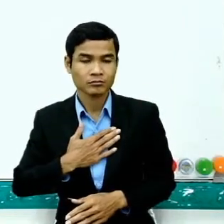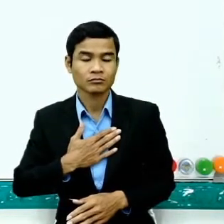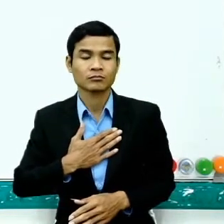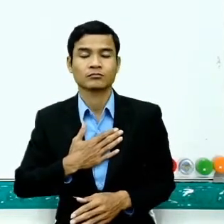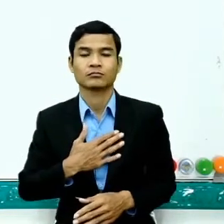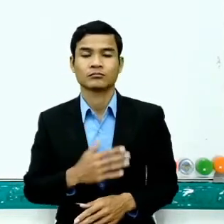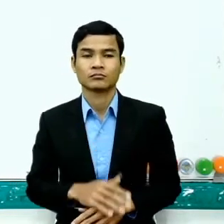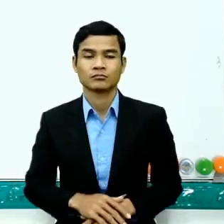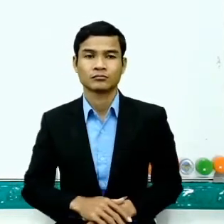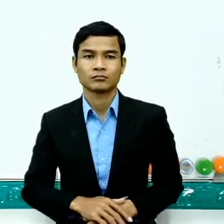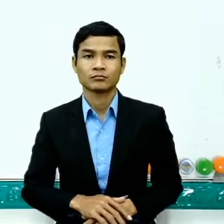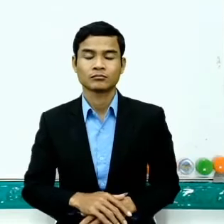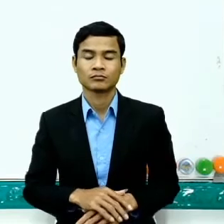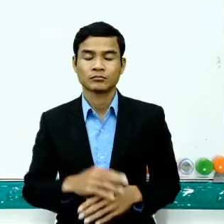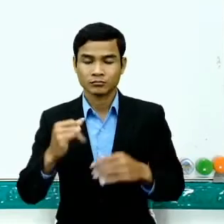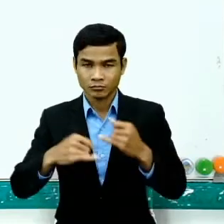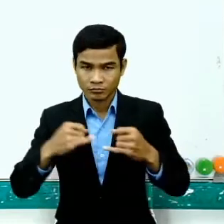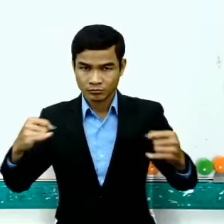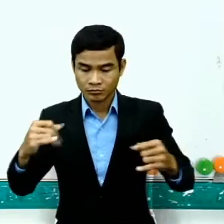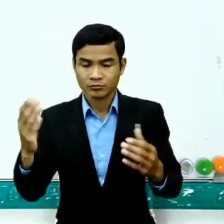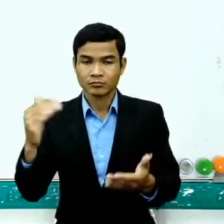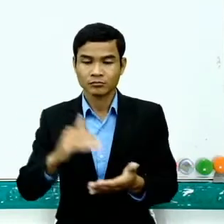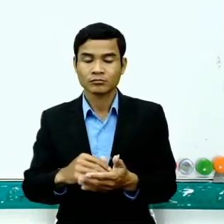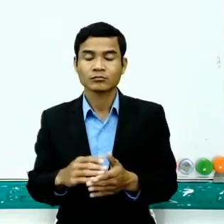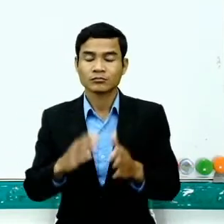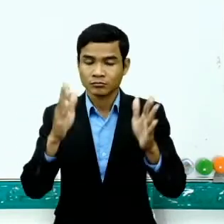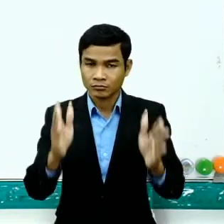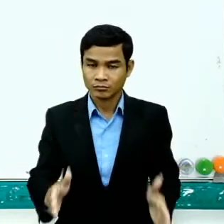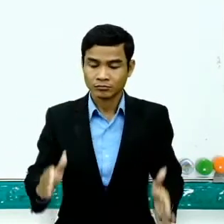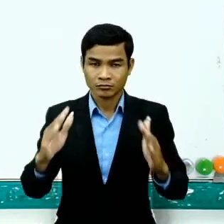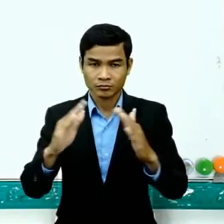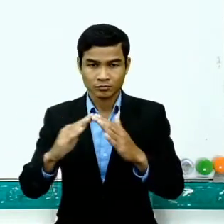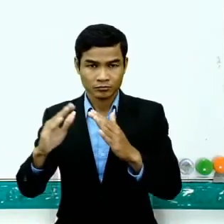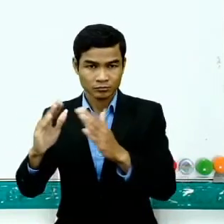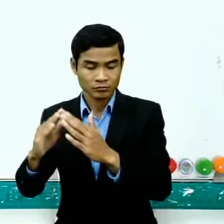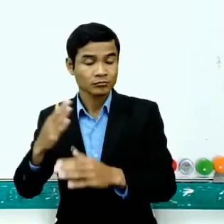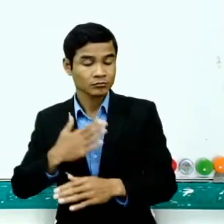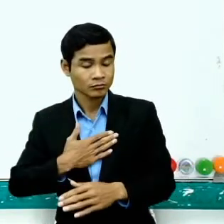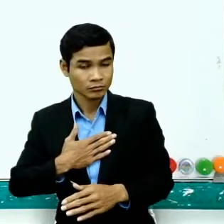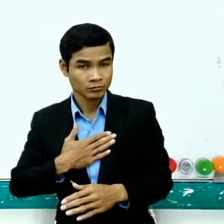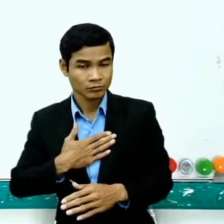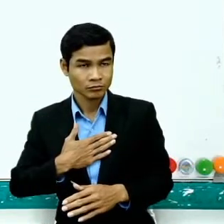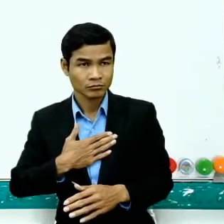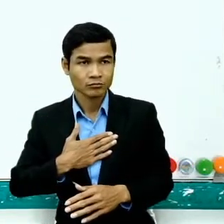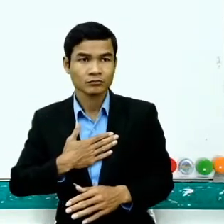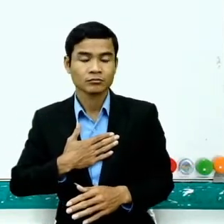chà ấm bò đồng tiệt con nè phong nhóm